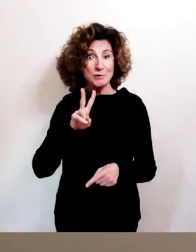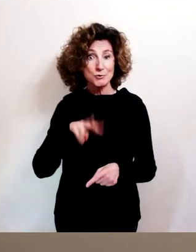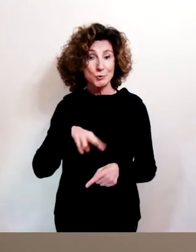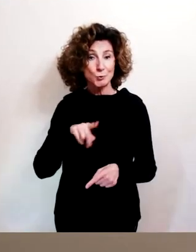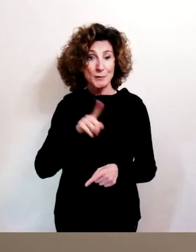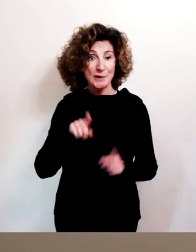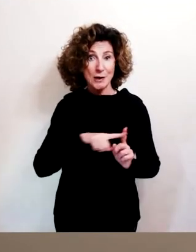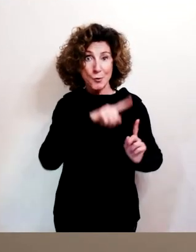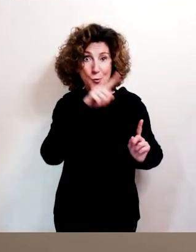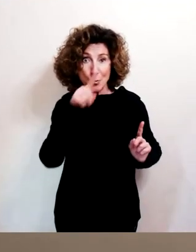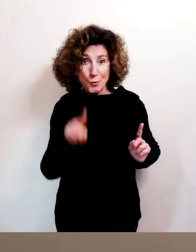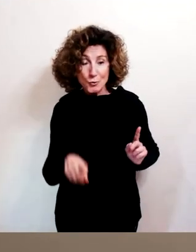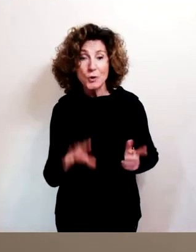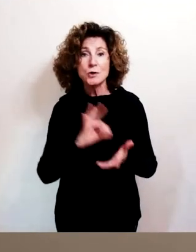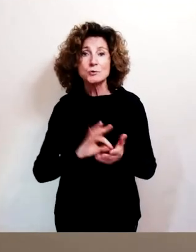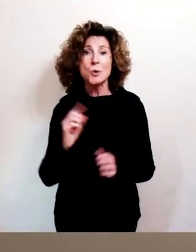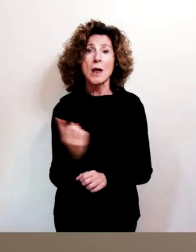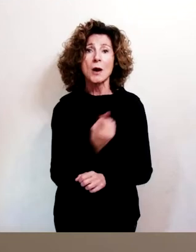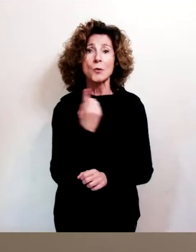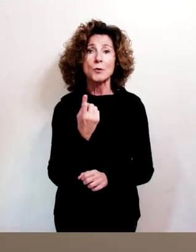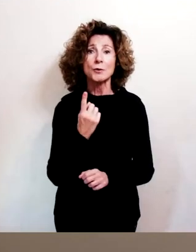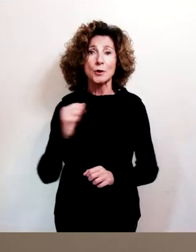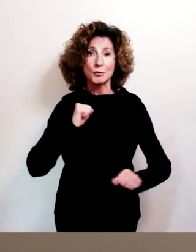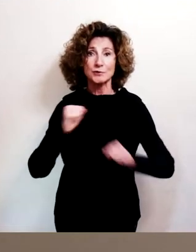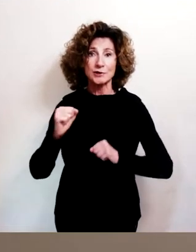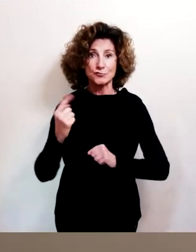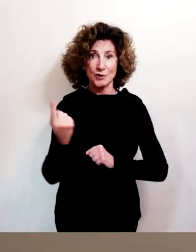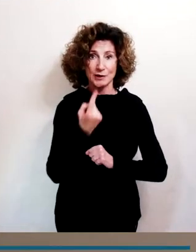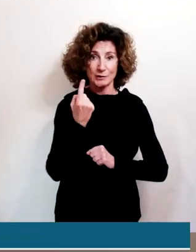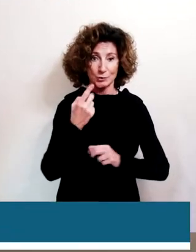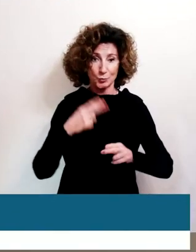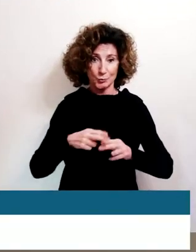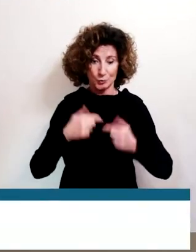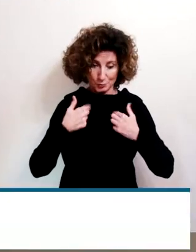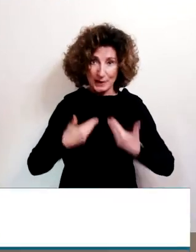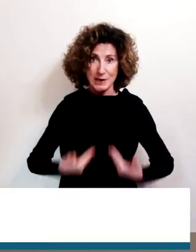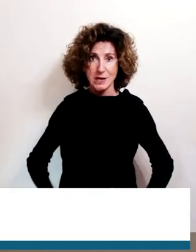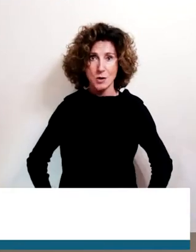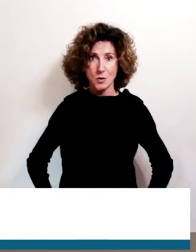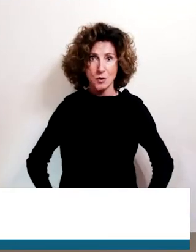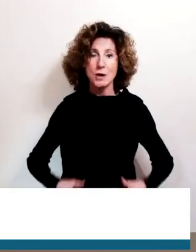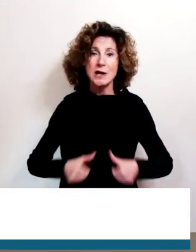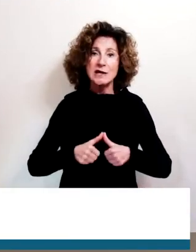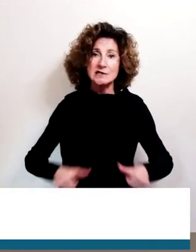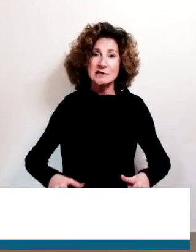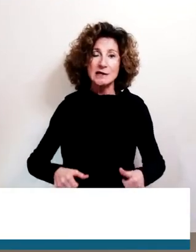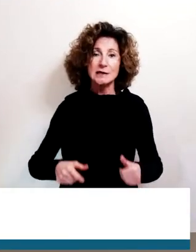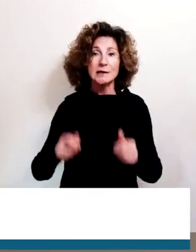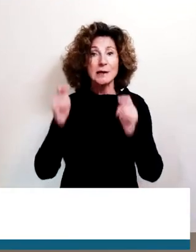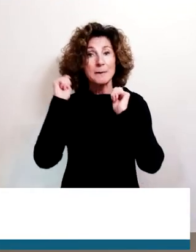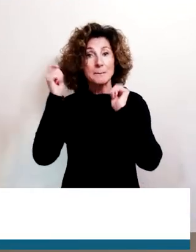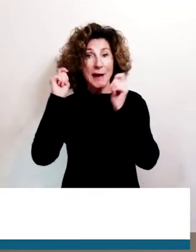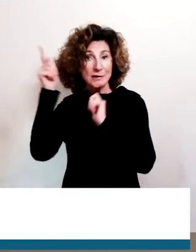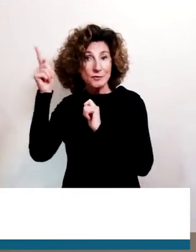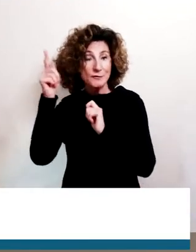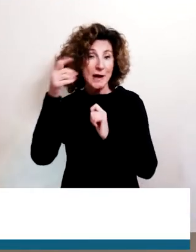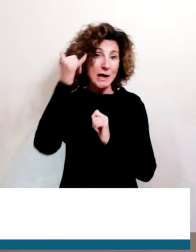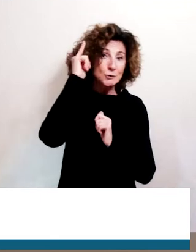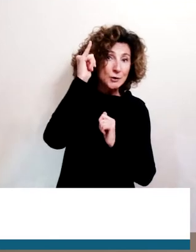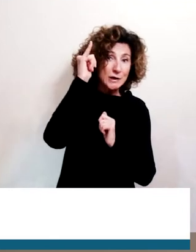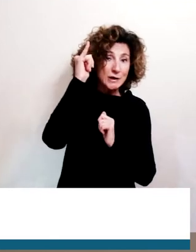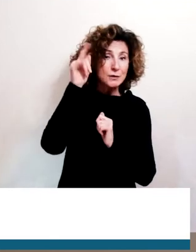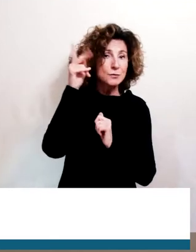questa convenzione la scuola e unica unico il dirigente che a roma che sono io le sedi di padova e di torino